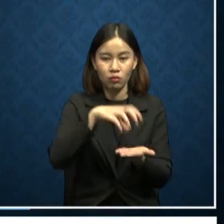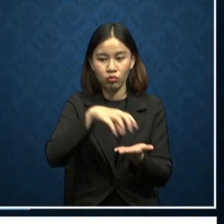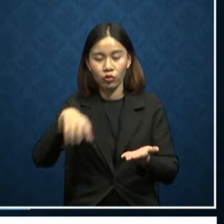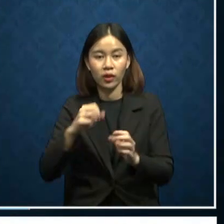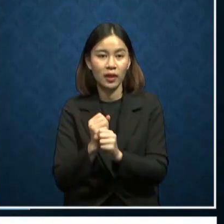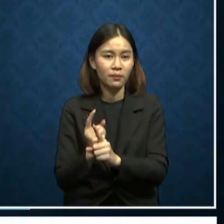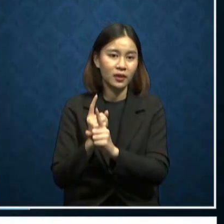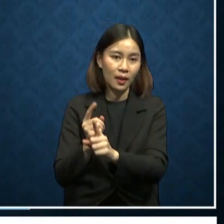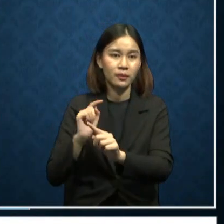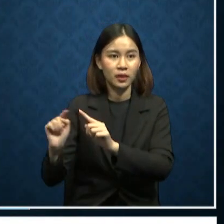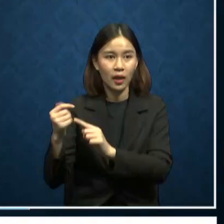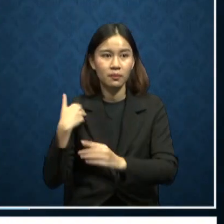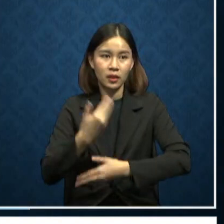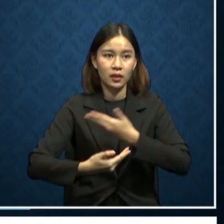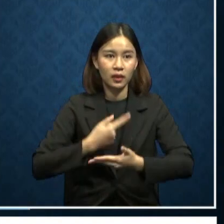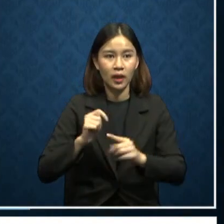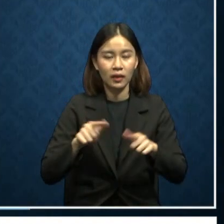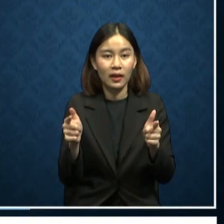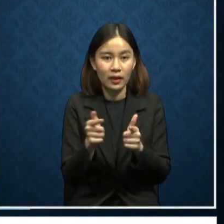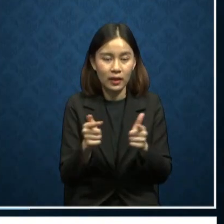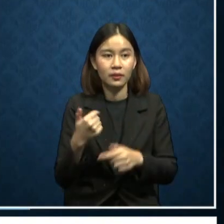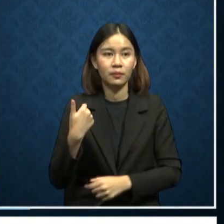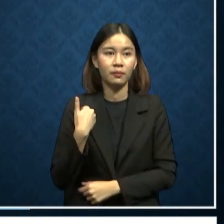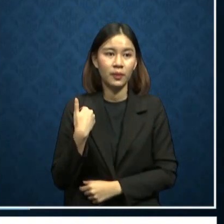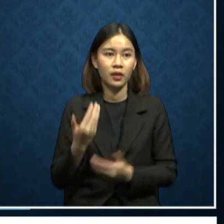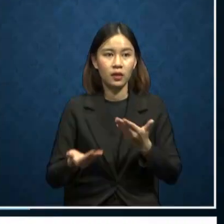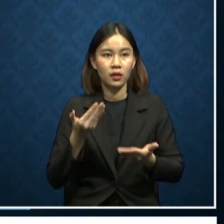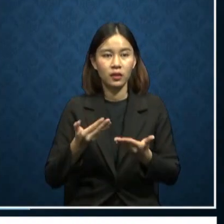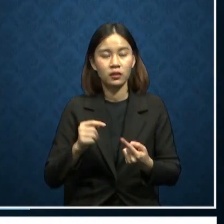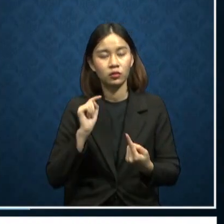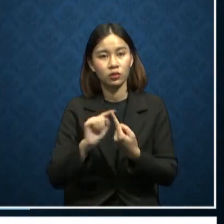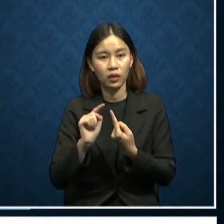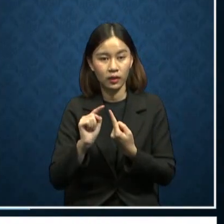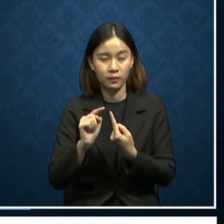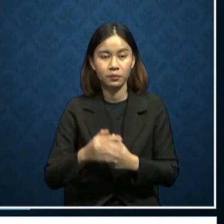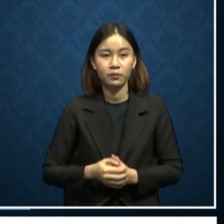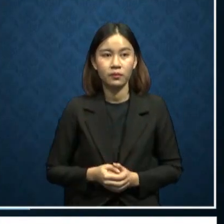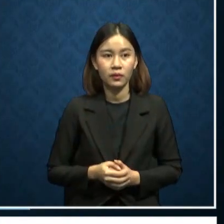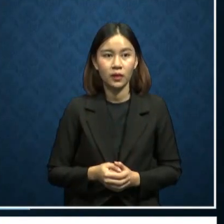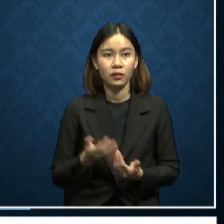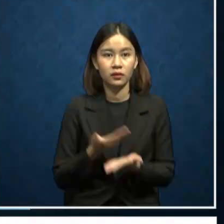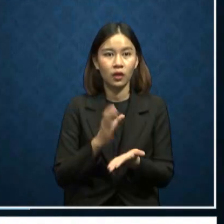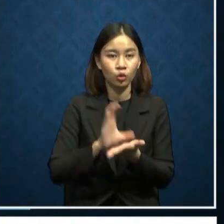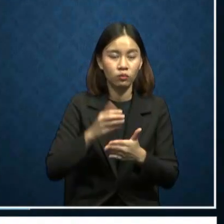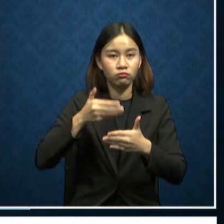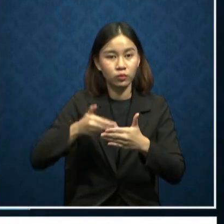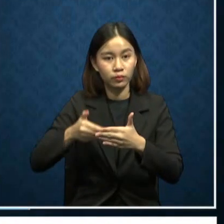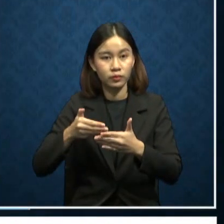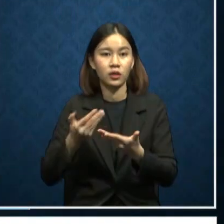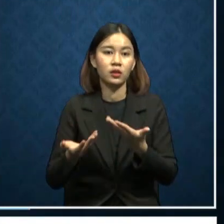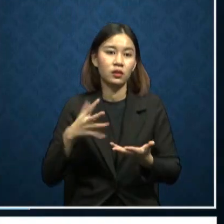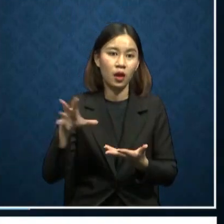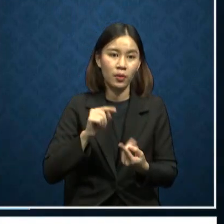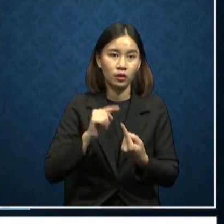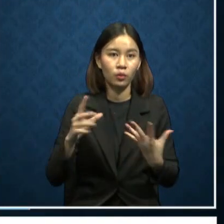กันมีตลาดที่ขนาดเล็กแล้วก็มีการน้างอิงในเรื่องของทุนแล้วก็เรื่องของการได้มา